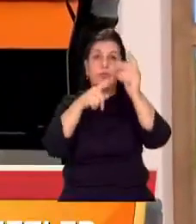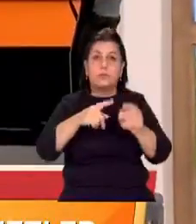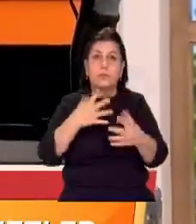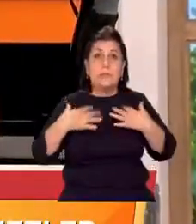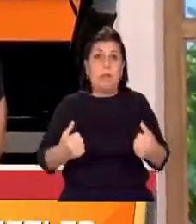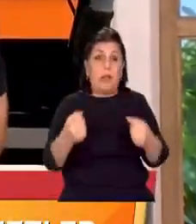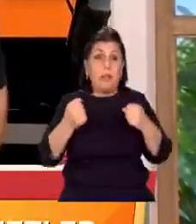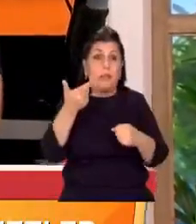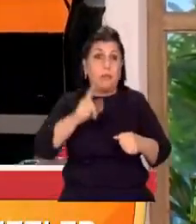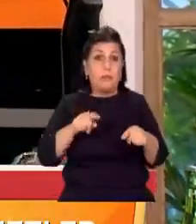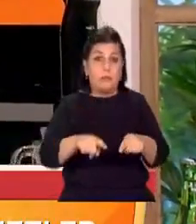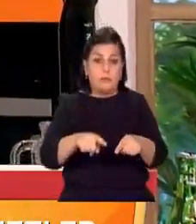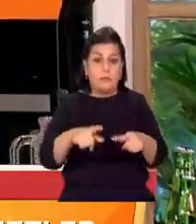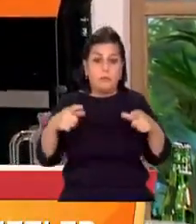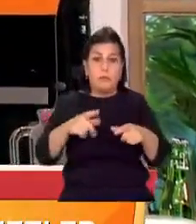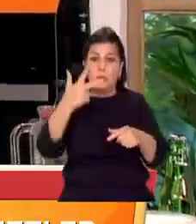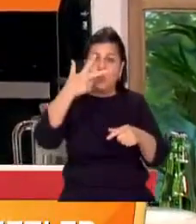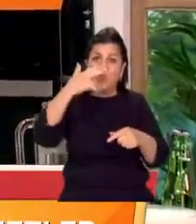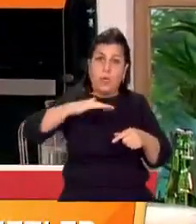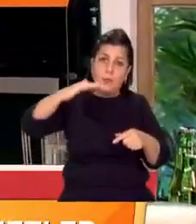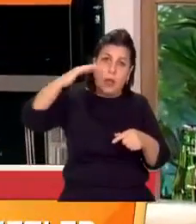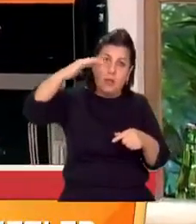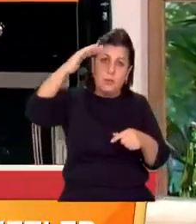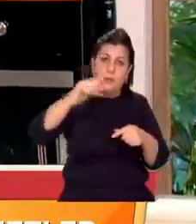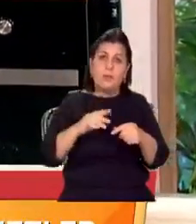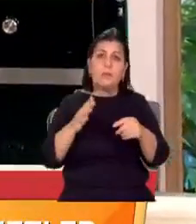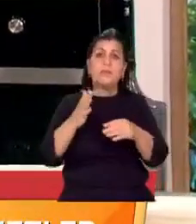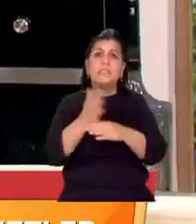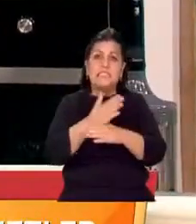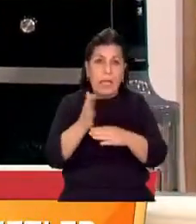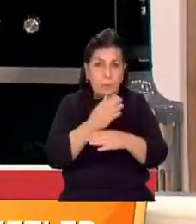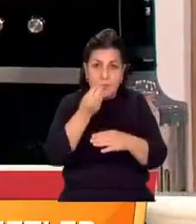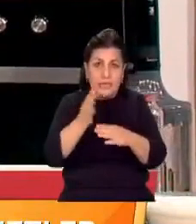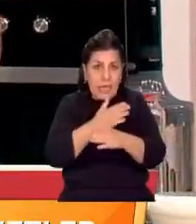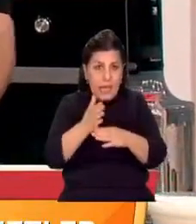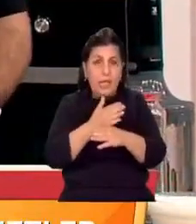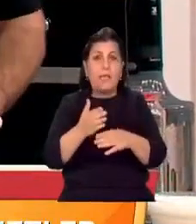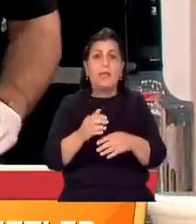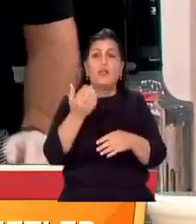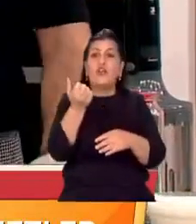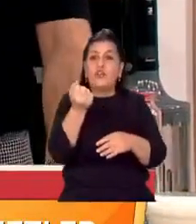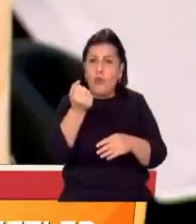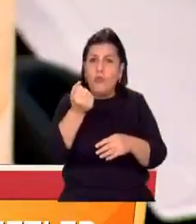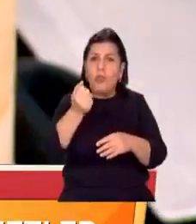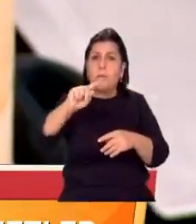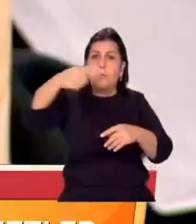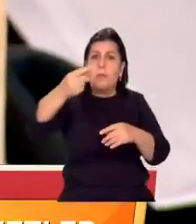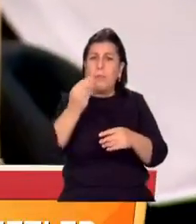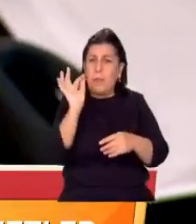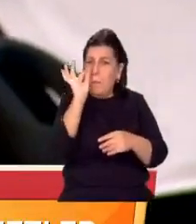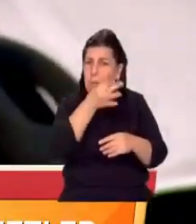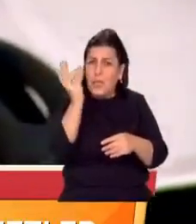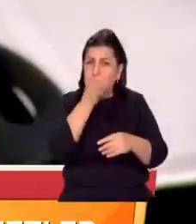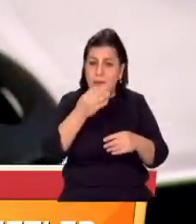sağlıklı bunu böyle koyacağız 3 katta farklı farklı sebze köprülerimiz var Hepsini tek sefer hem çok